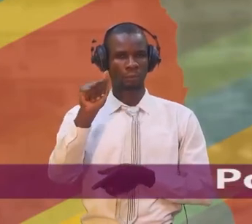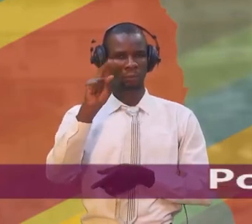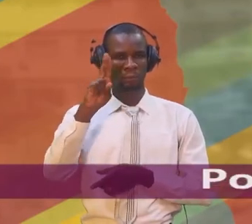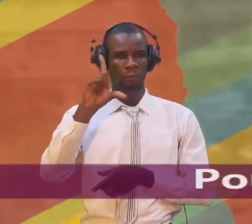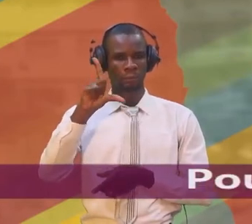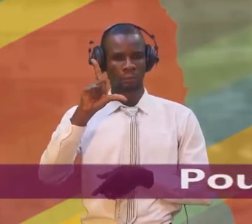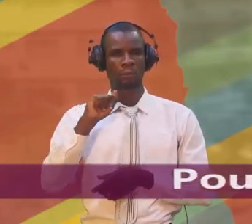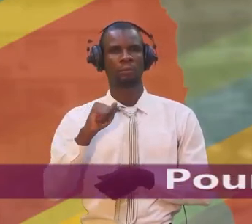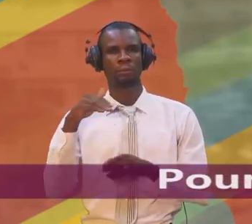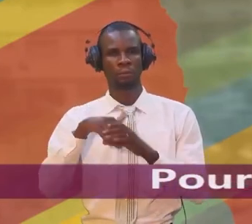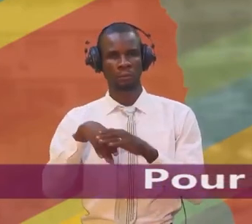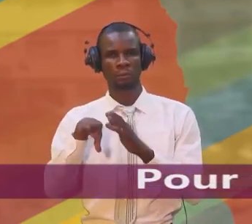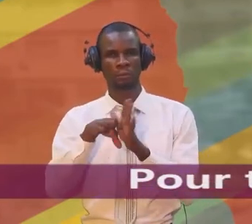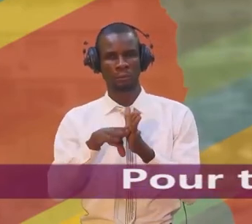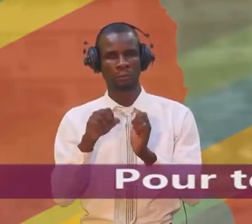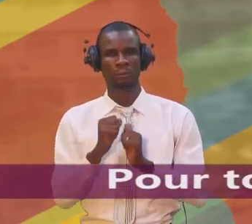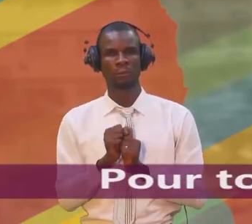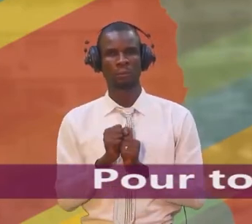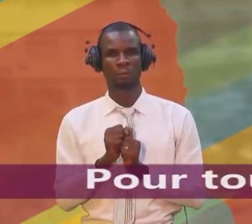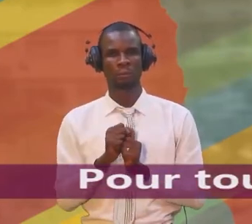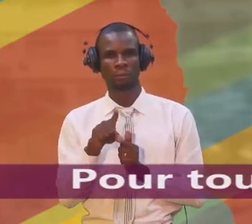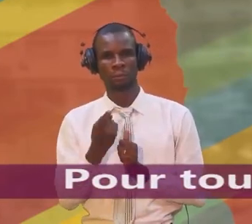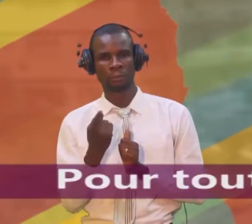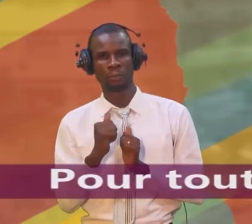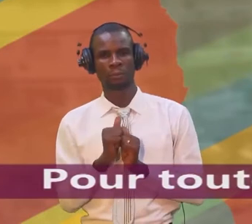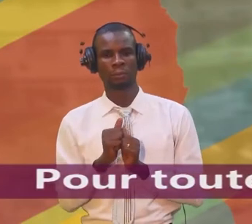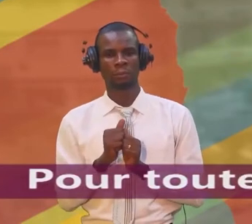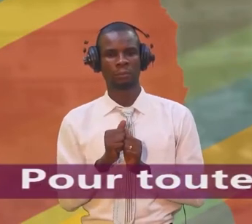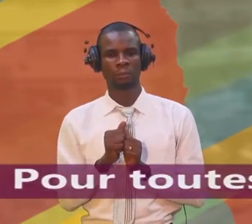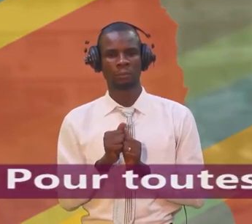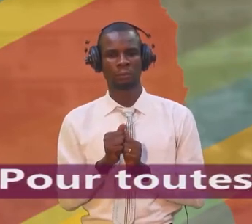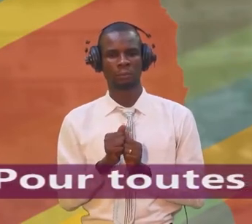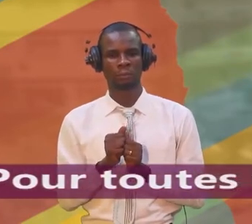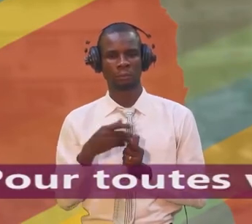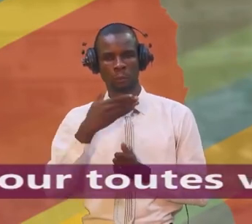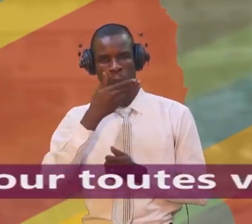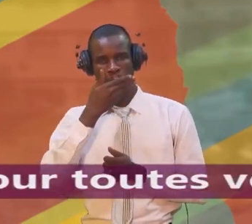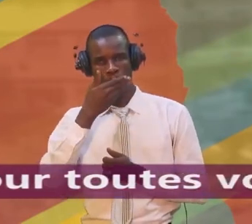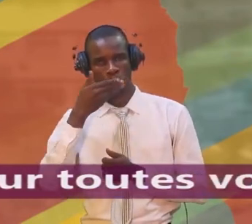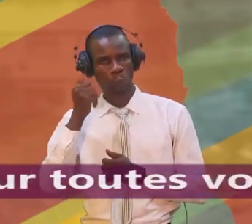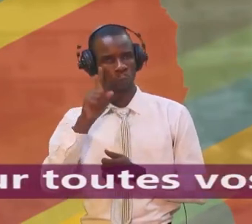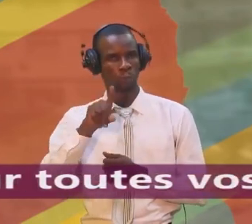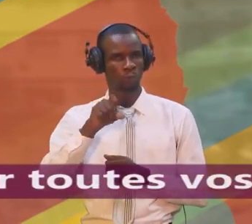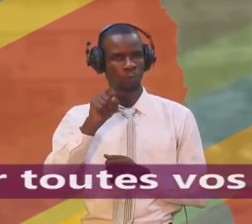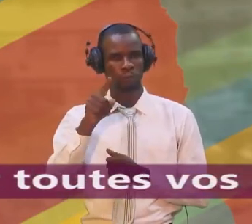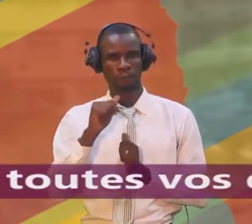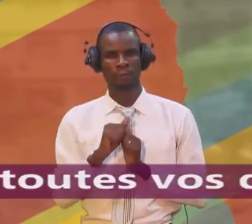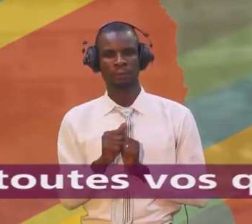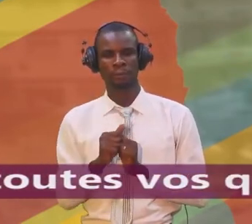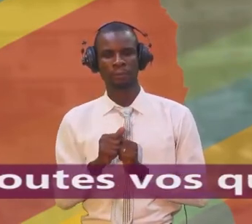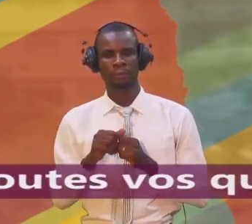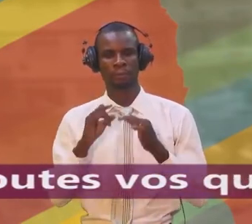Sauli katika 1 Samueli 28:15? Ni swali zuri kabisa.